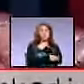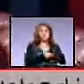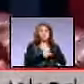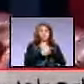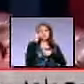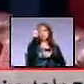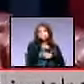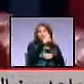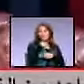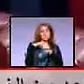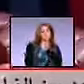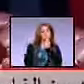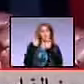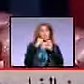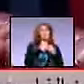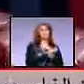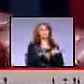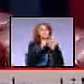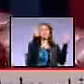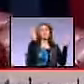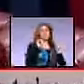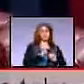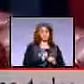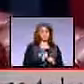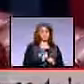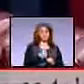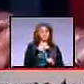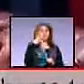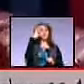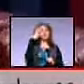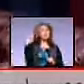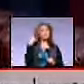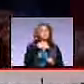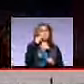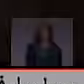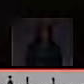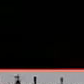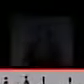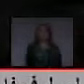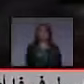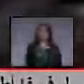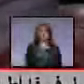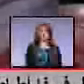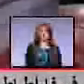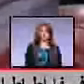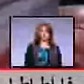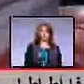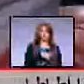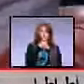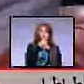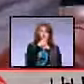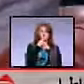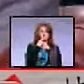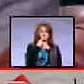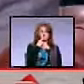اللي بتحرك فيا حاجه، اللي ببقى عايز اعمل حاجه، اللي بتشبعني انا حتى كممثل، بحس اني بعمل حاجه. خلينا قبل ما